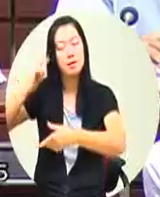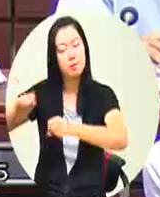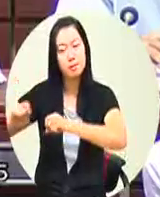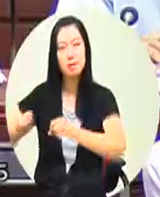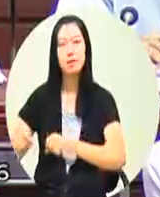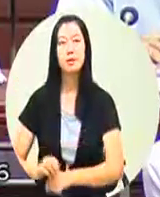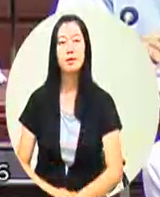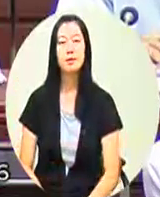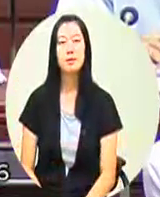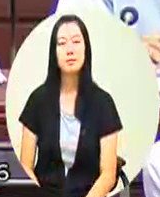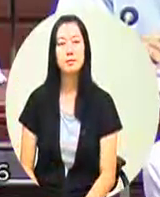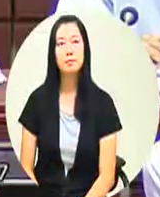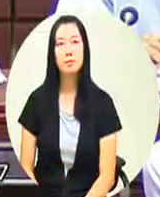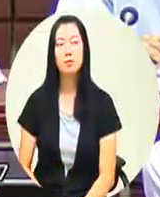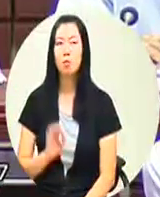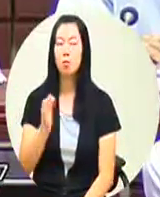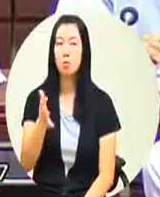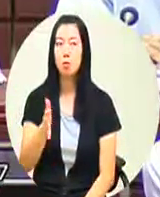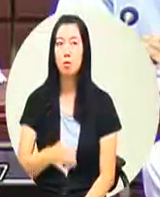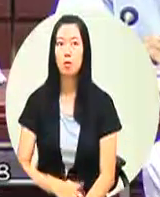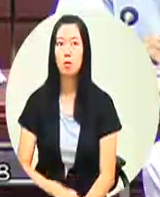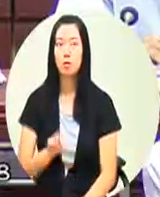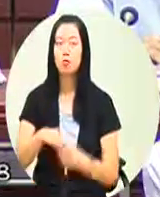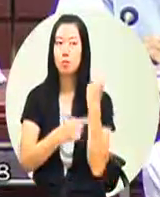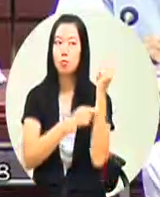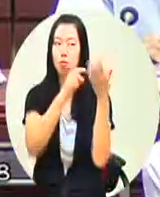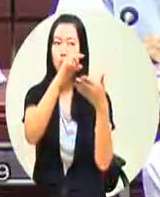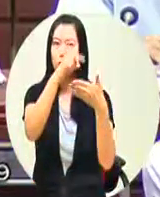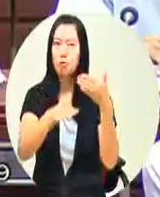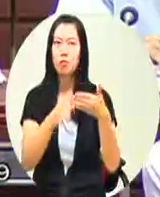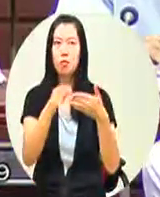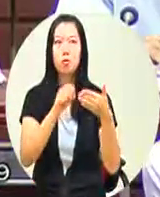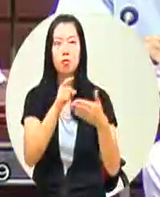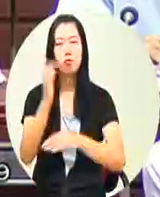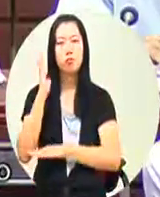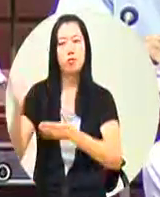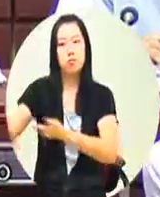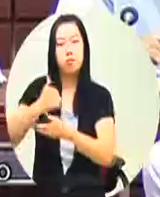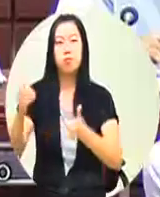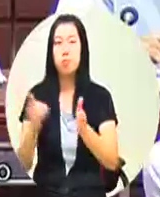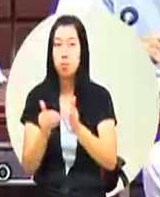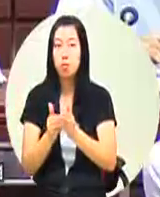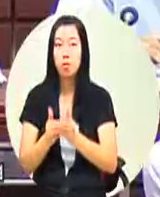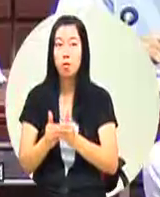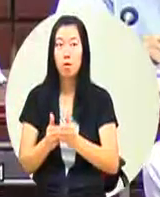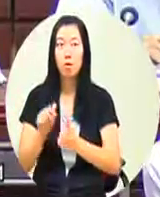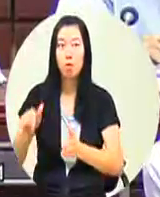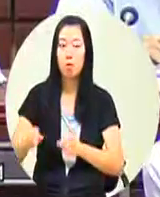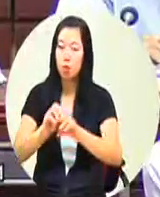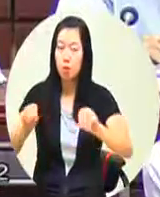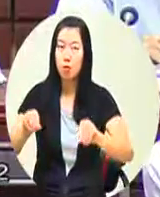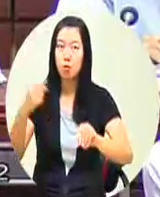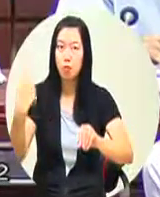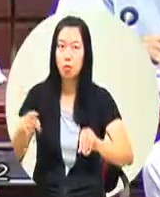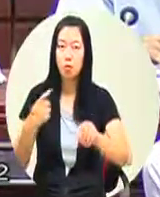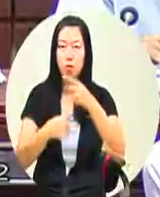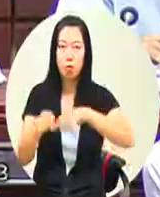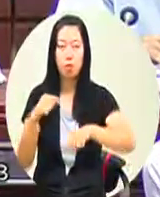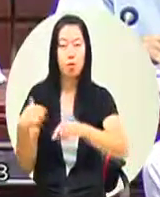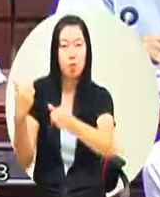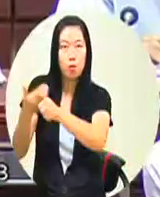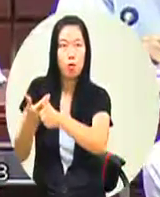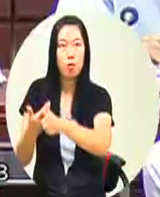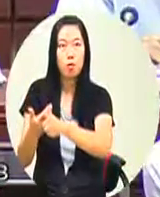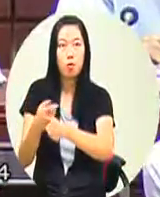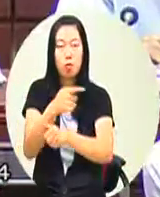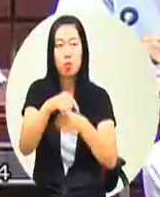可行，就是不可行。 为什么不可行？ 那就法令上那规定已经征收完毕的东西，我现在在土地在拖。再给人家，除非